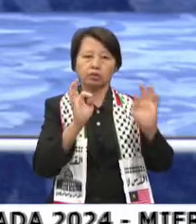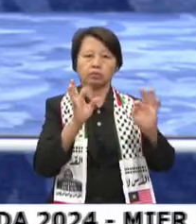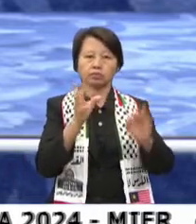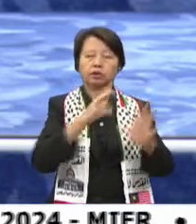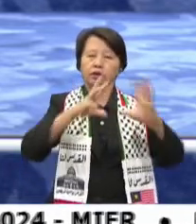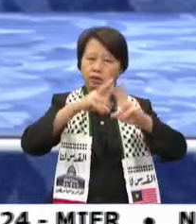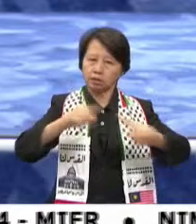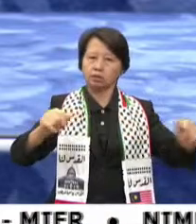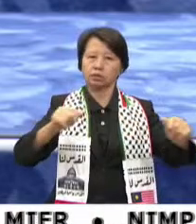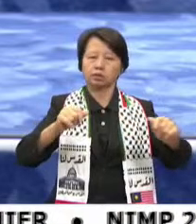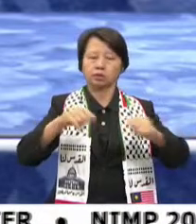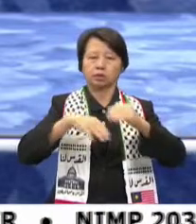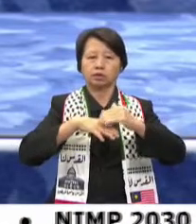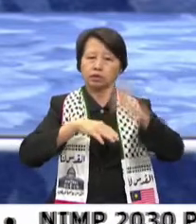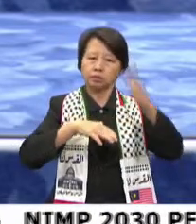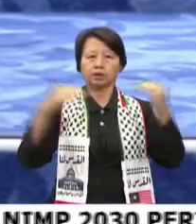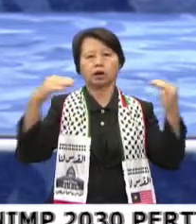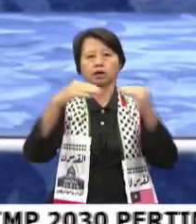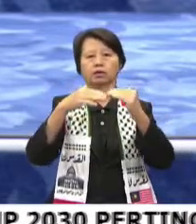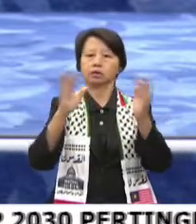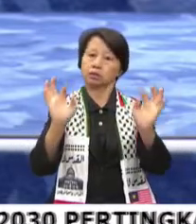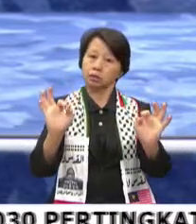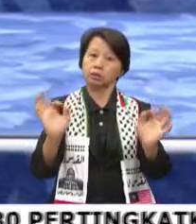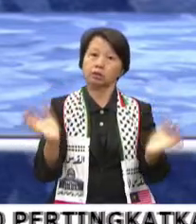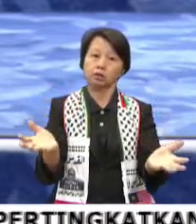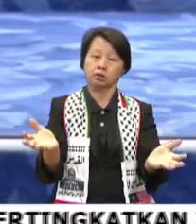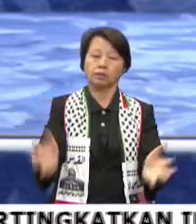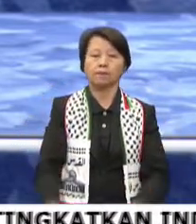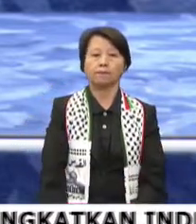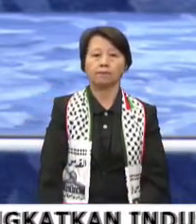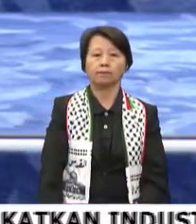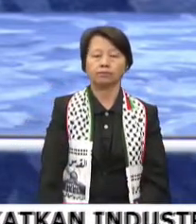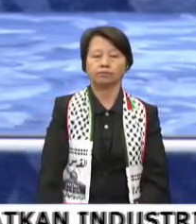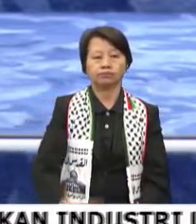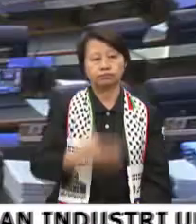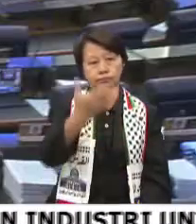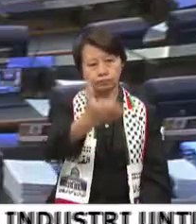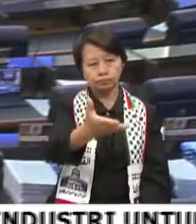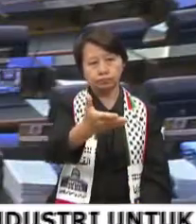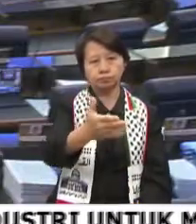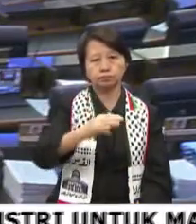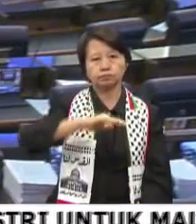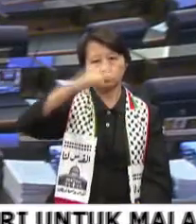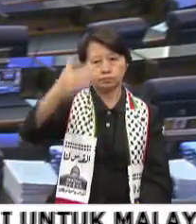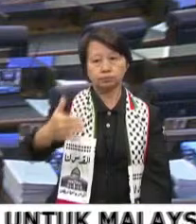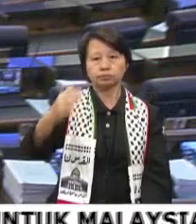serta penyelesaian yang lebih adil silakan